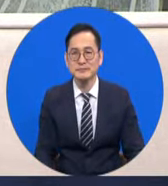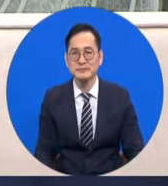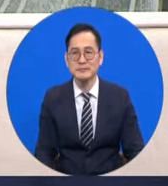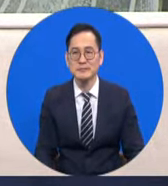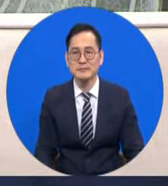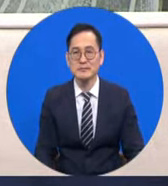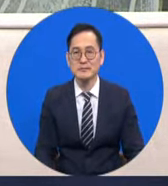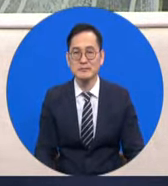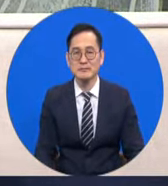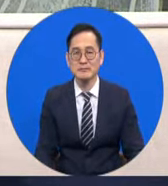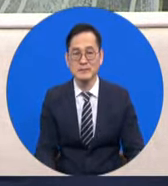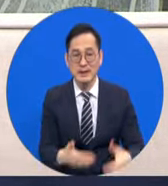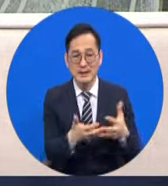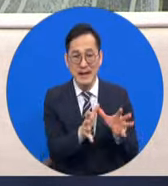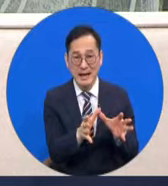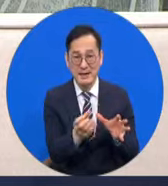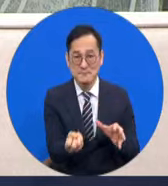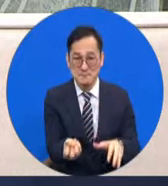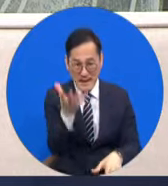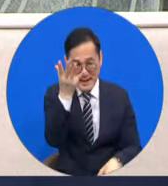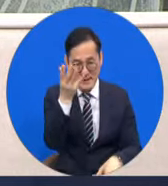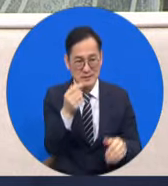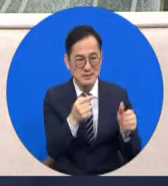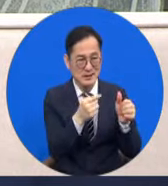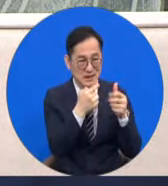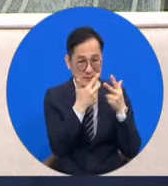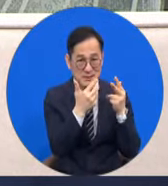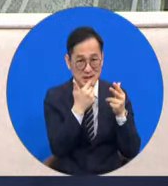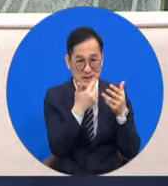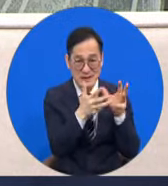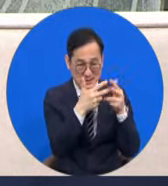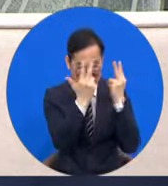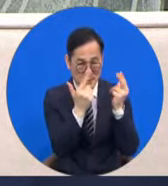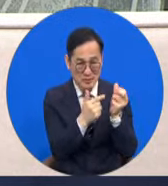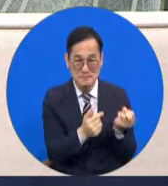이기고 당도 일정 정도 목표로 과반